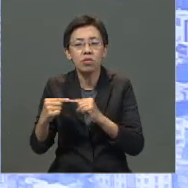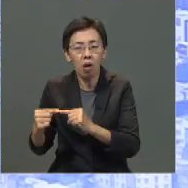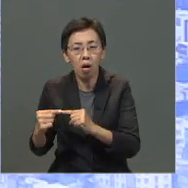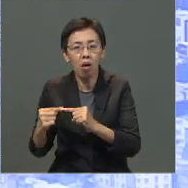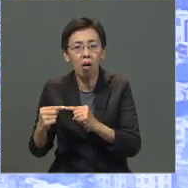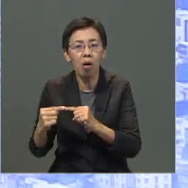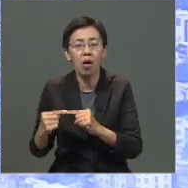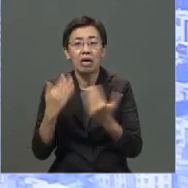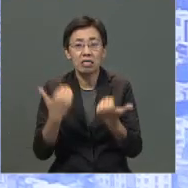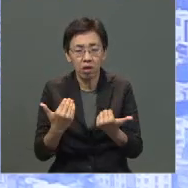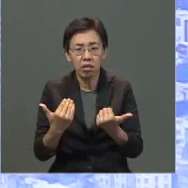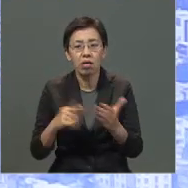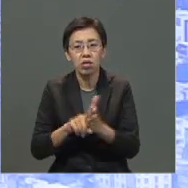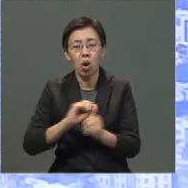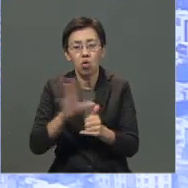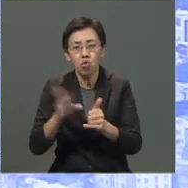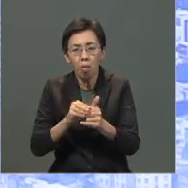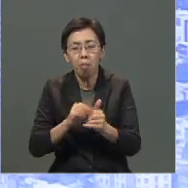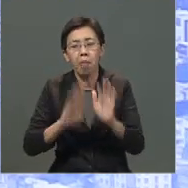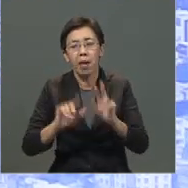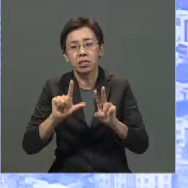ซึ่งอาจจะมีหรือไม่มีก็ไม่รู้นะครับต้องใช้อย่างนี้ไปตลอดว่าของโลกนี้แต่2ล้านกันไปแล้วเราจะต้องเป็นเลขสูตรอย่างนี้ไปเรื่อยๆนะครับกับคุณเป็นอย่างสูงครับ